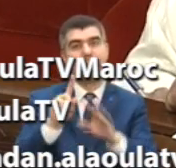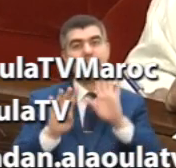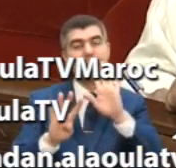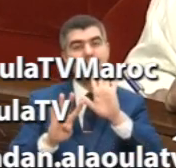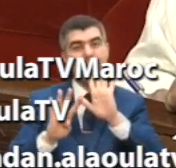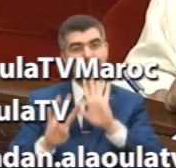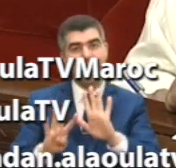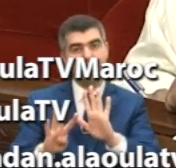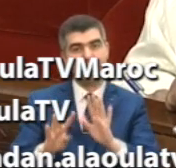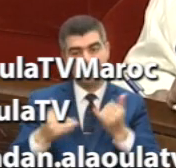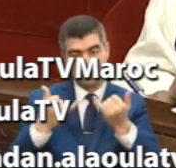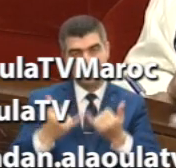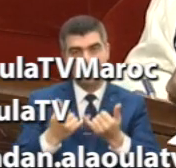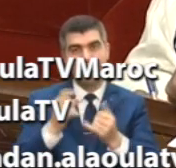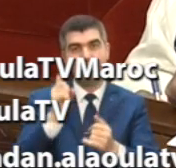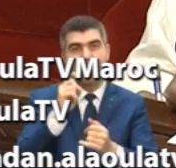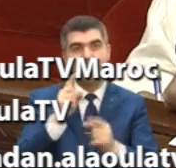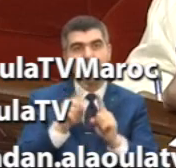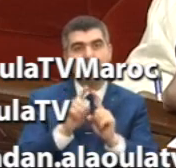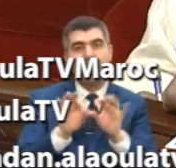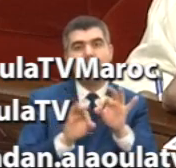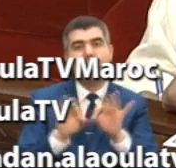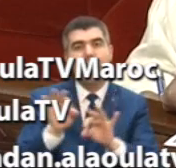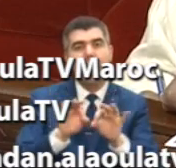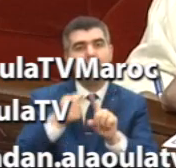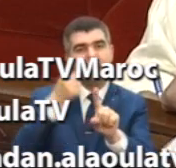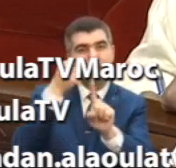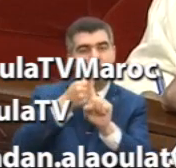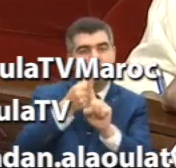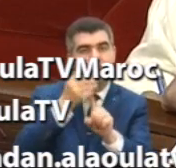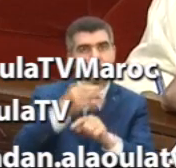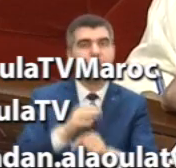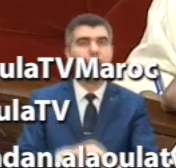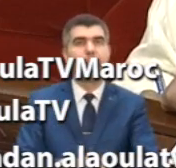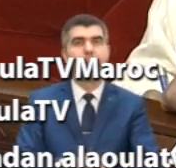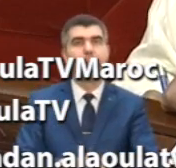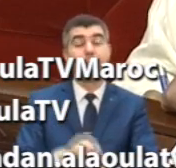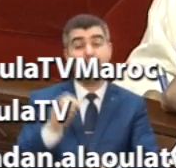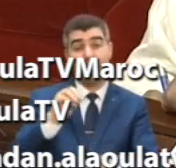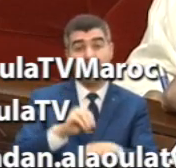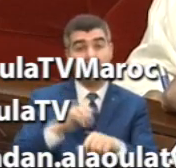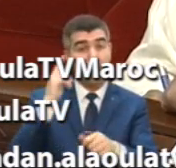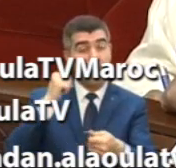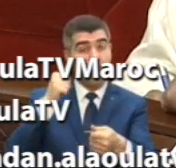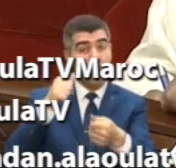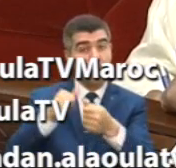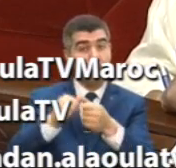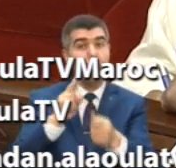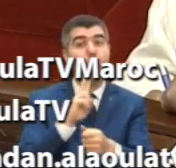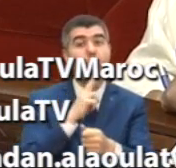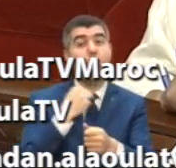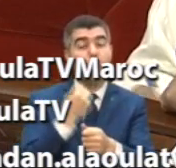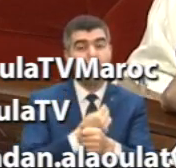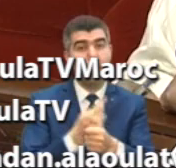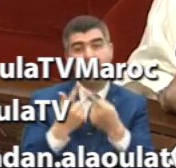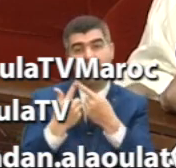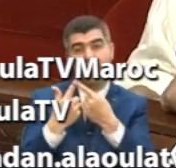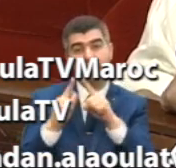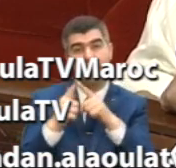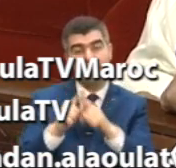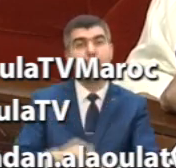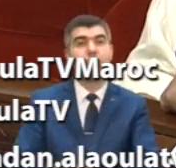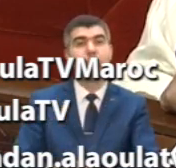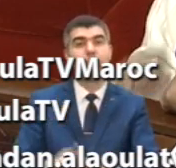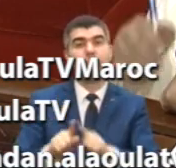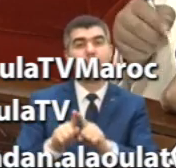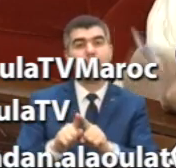الشهر الجاري بتدارس استراتيجية إصلاح التعليم العالي والبحث العلمي. كما تعلمون فإن الحكومة جعلت التنزيل الفعلي والمتجانس